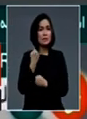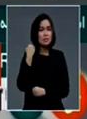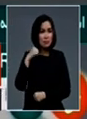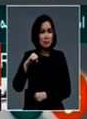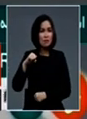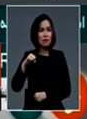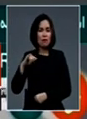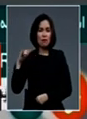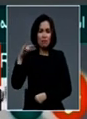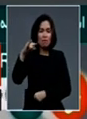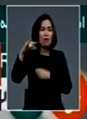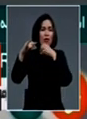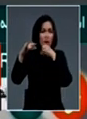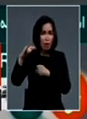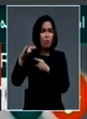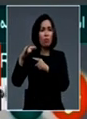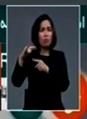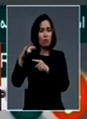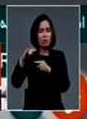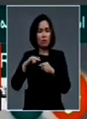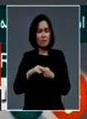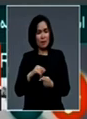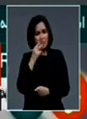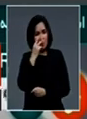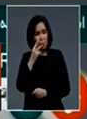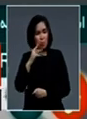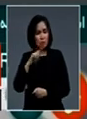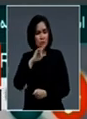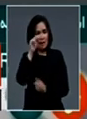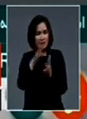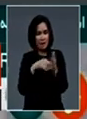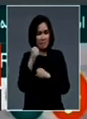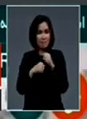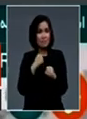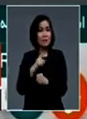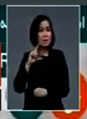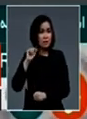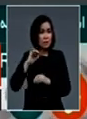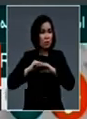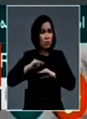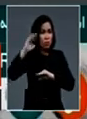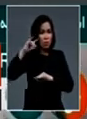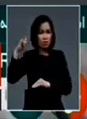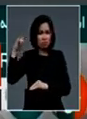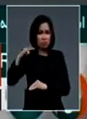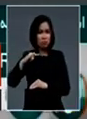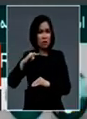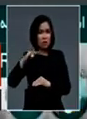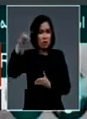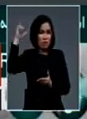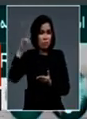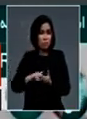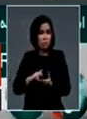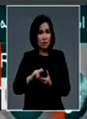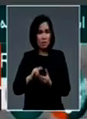านเนี่ยต้องใช้เครื่องบินเก่าเพราะว่าเครื่องบินมีเมื่อไปเปิดดูเนี่ยใช้มา20กว่าปีแล้วเครื่องบินลำที่ประสบอุบัติเหตุเป็นเครื่องบิน2